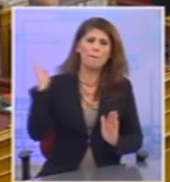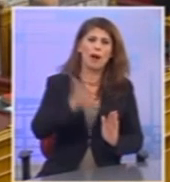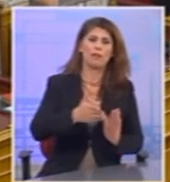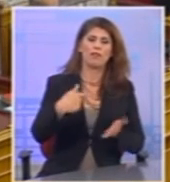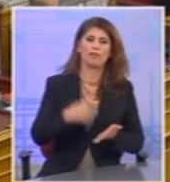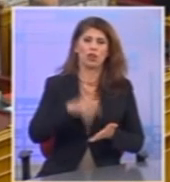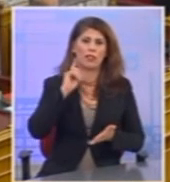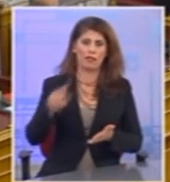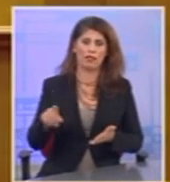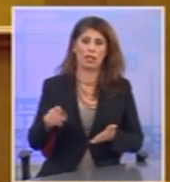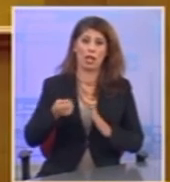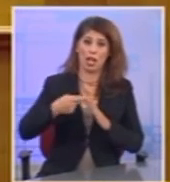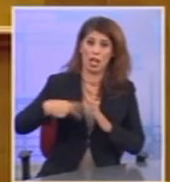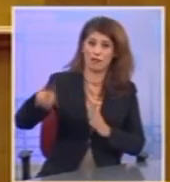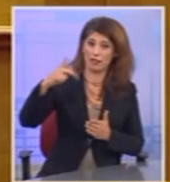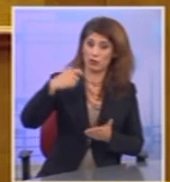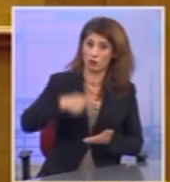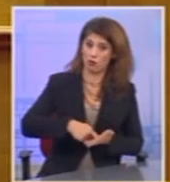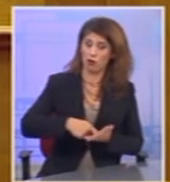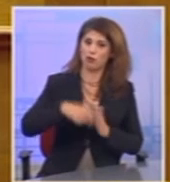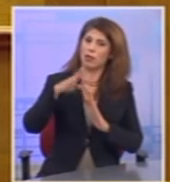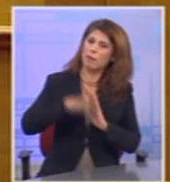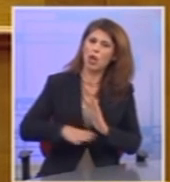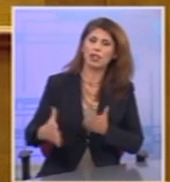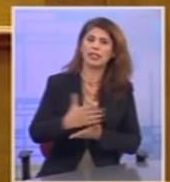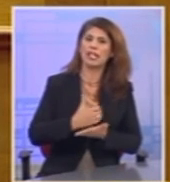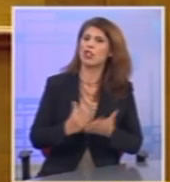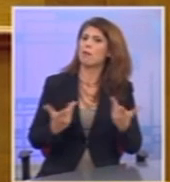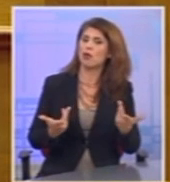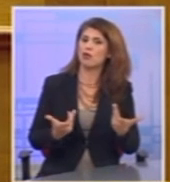φοροδιαφυγή, αυξάνετε τους φόρους και μειώνετε τα έσοδα?